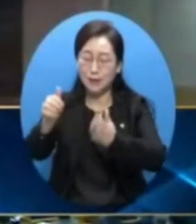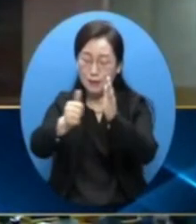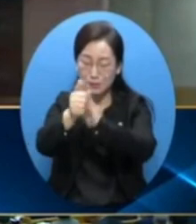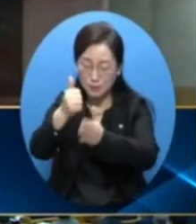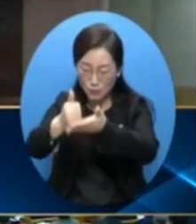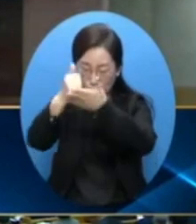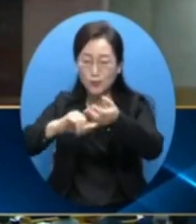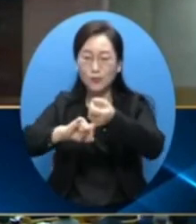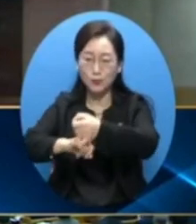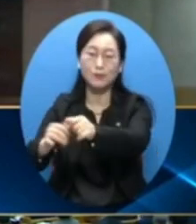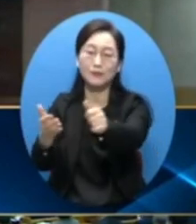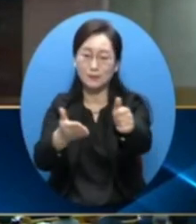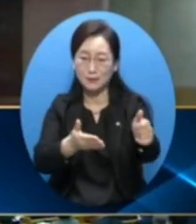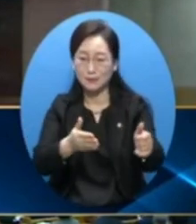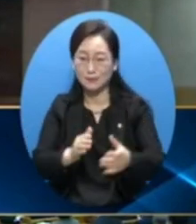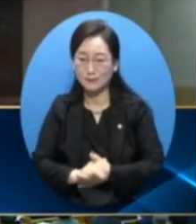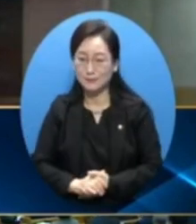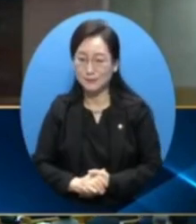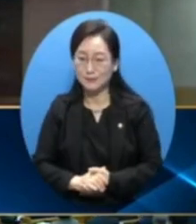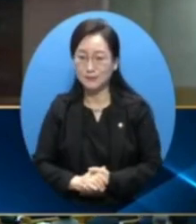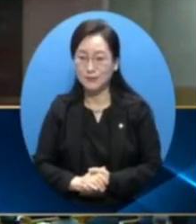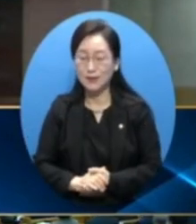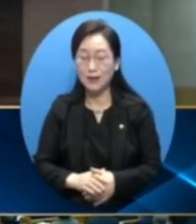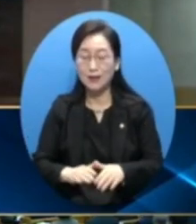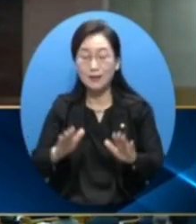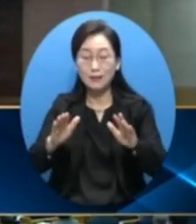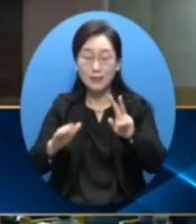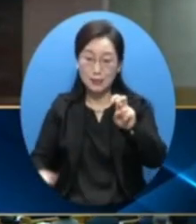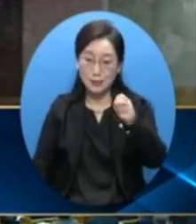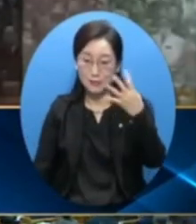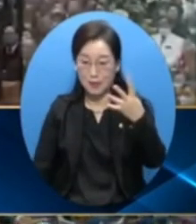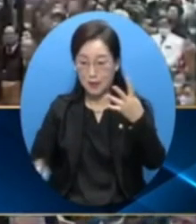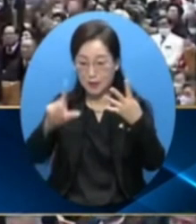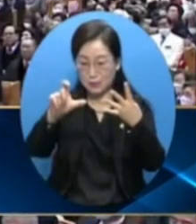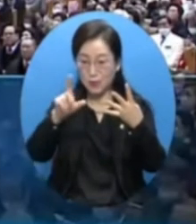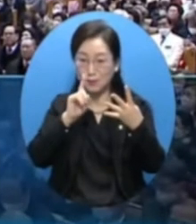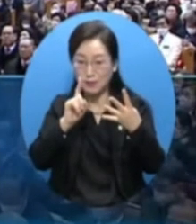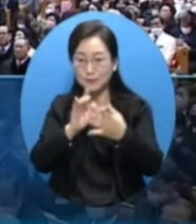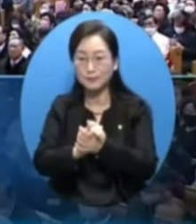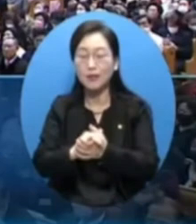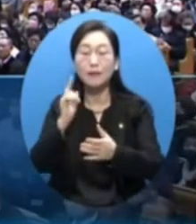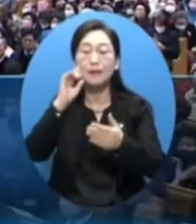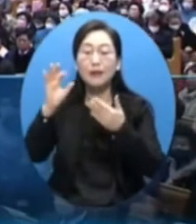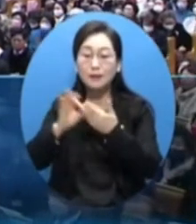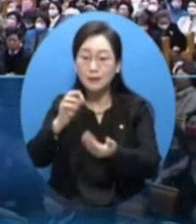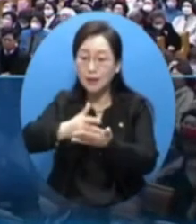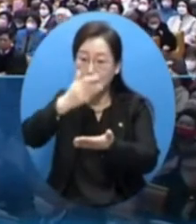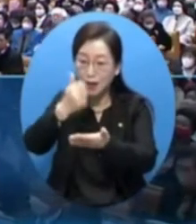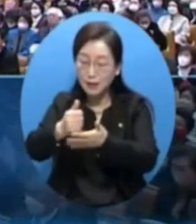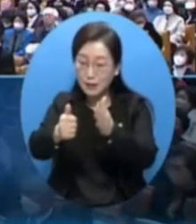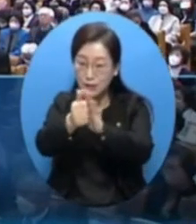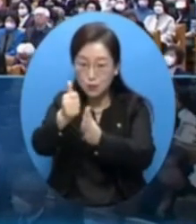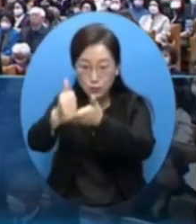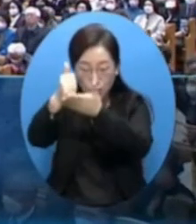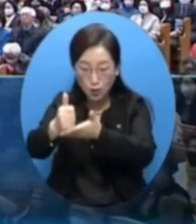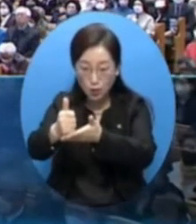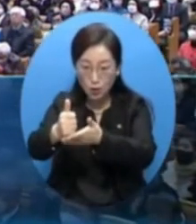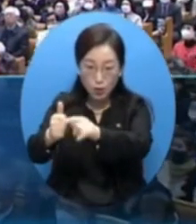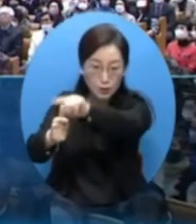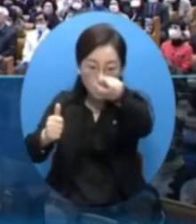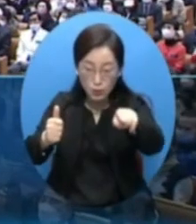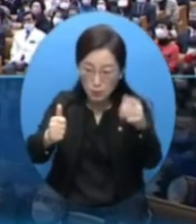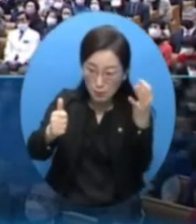모두가 되어야 할 것입니다 24장 15절의 말씀합니다 만일 야훼를 섬기는 것이 너희에게 좋지 않게